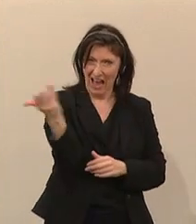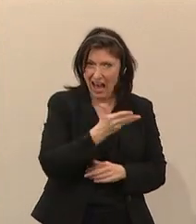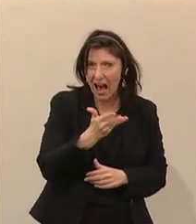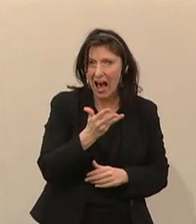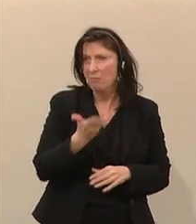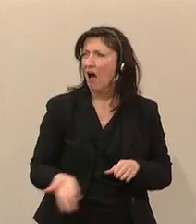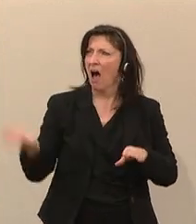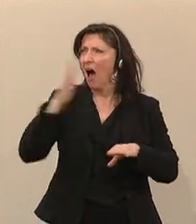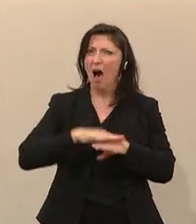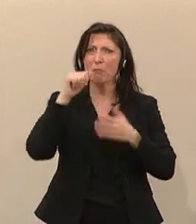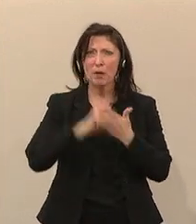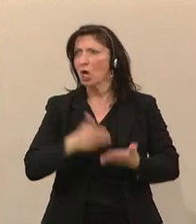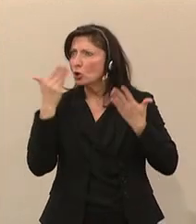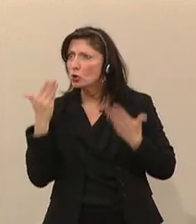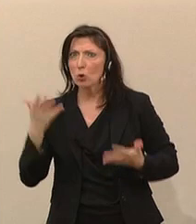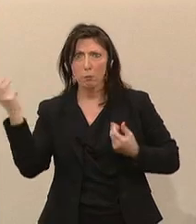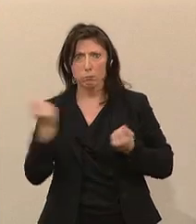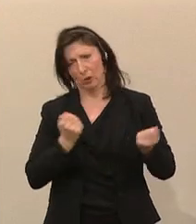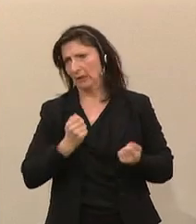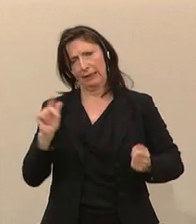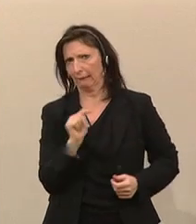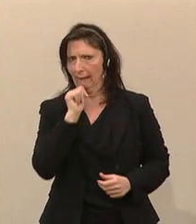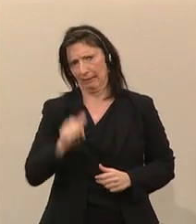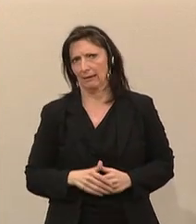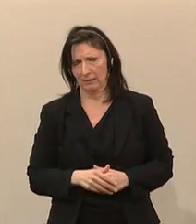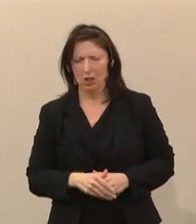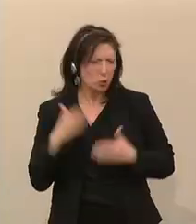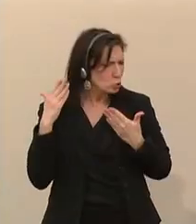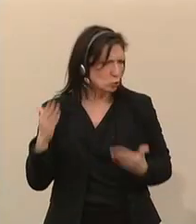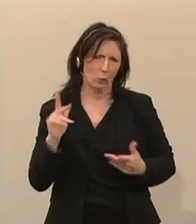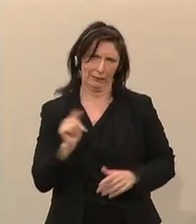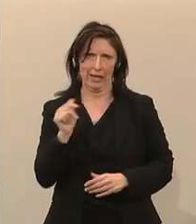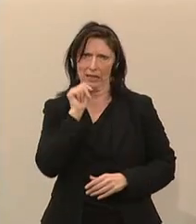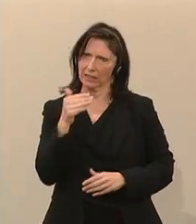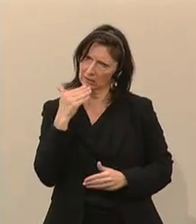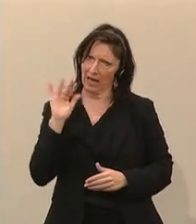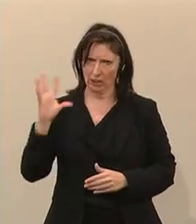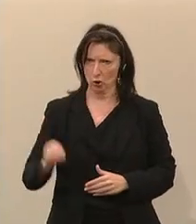Politik nicht gemacht werden, meine sehr geehrten Damen und Herren. So nicht. Danke sehr.